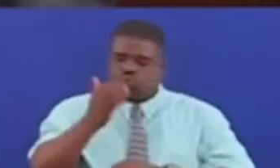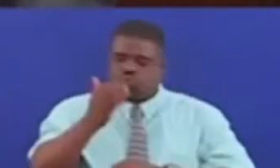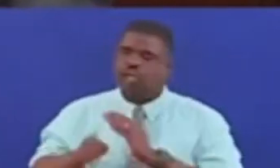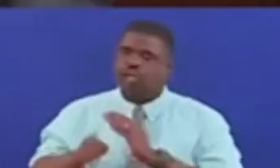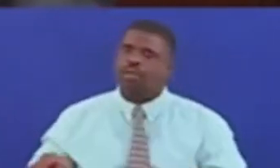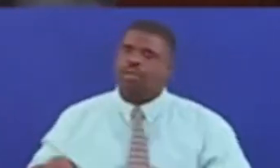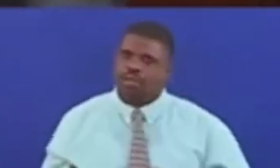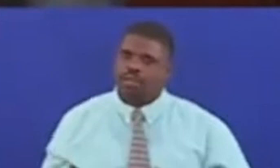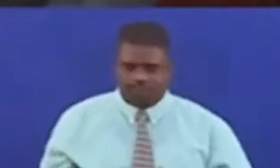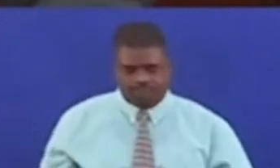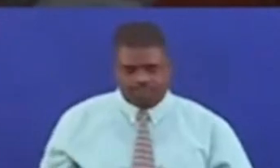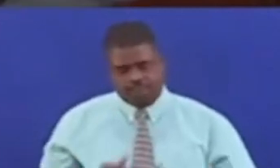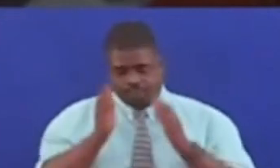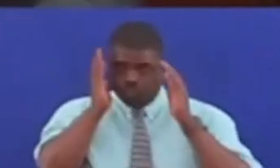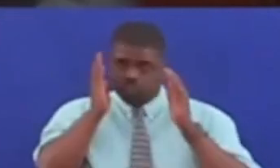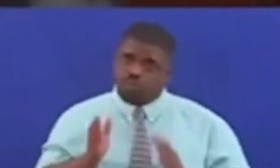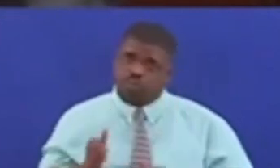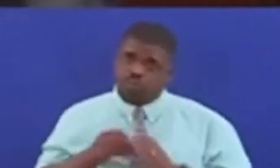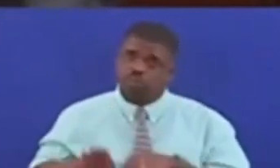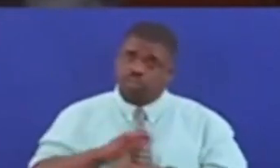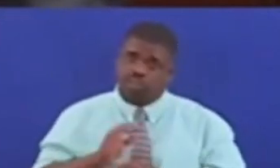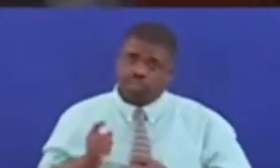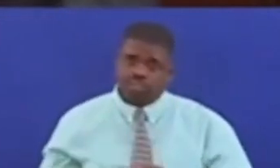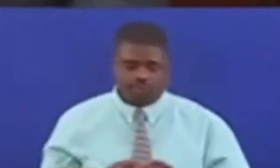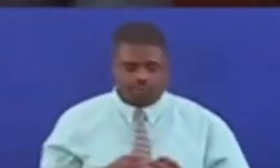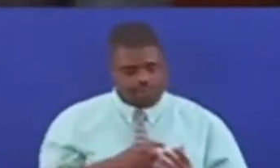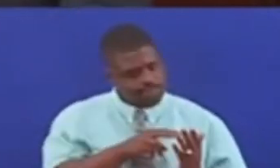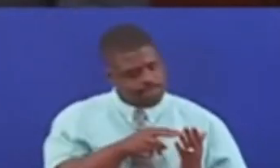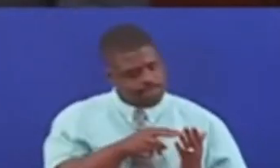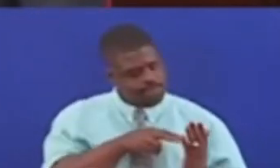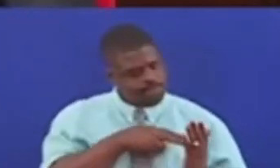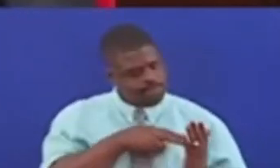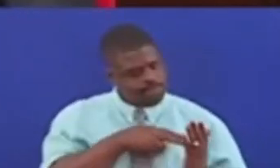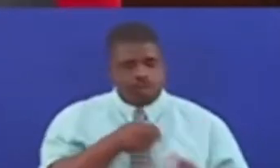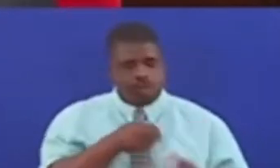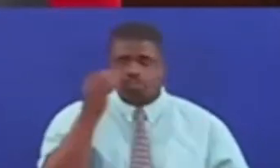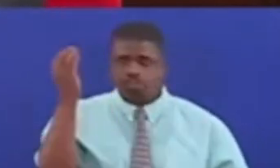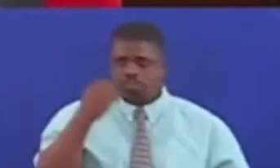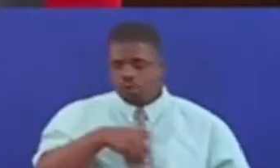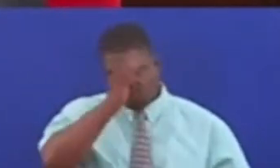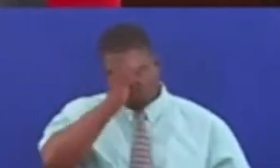Mheshimiwa Mwenyekiti, nilipokuwa nasoma hotuba ya Profesa Kitila Mkumbo,